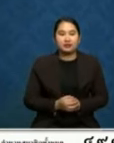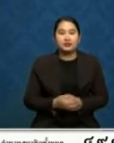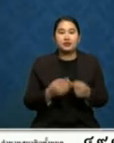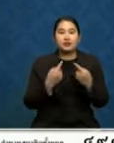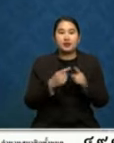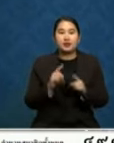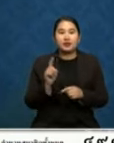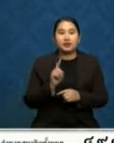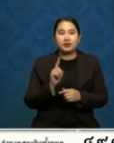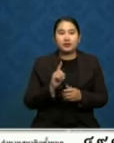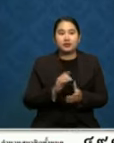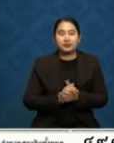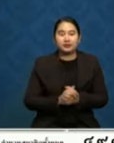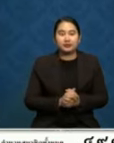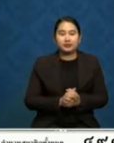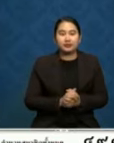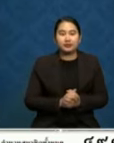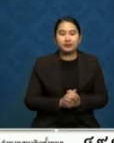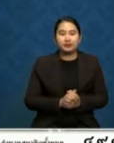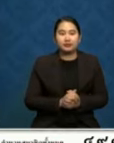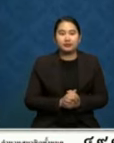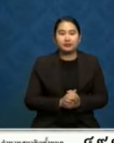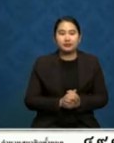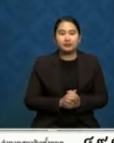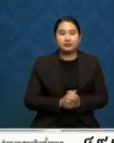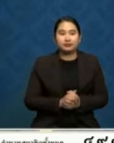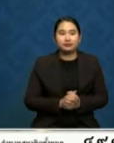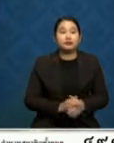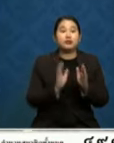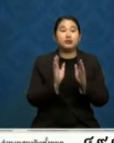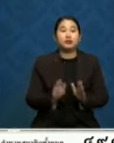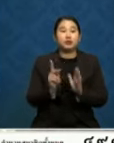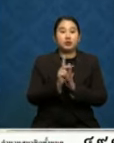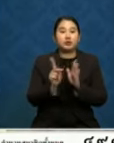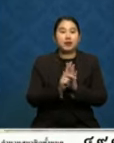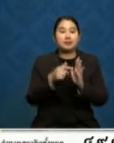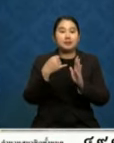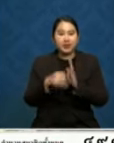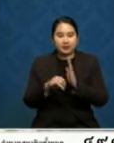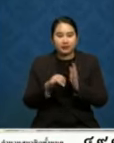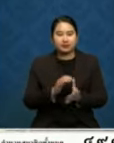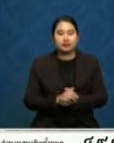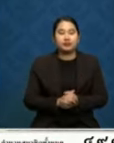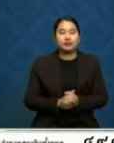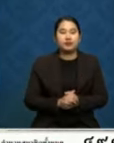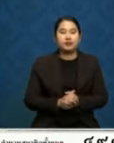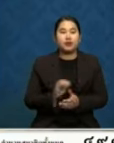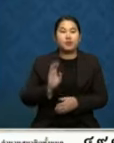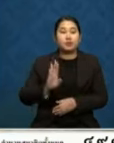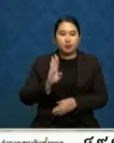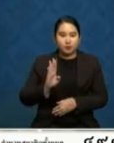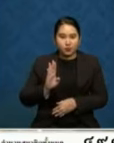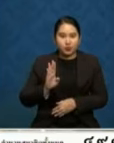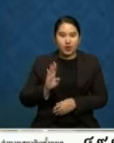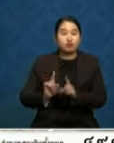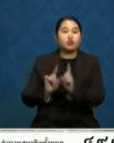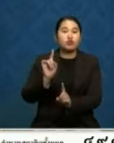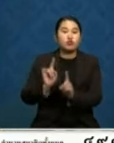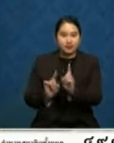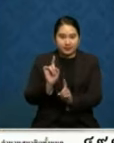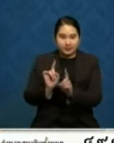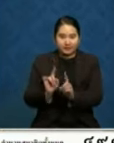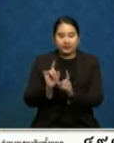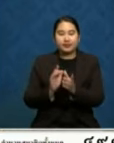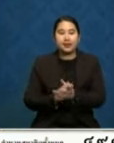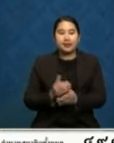เดียวกันผู้ละเมิดกฎหมายหลักทรัพย์บริษัทยืนตลาดหลักทรัพย์นะครับปั่นหุ้น